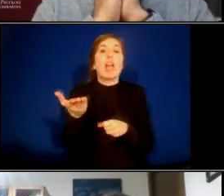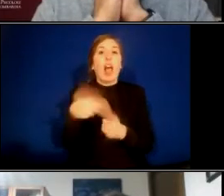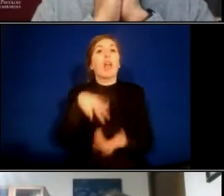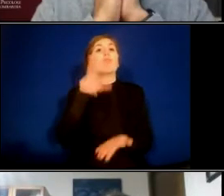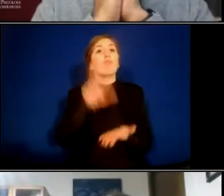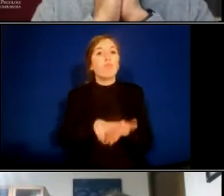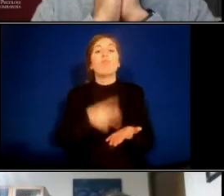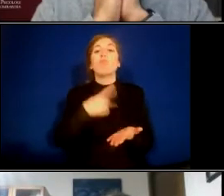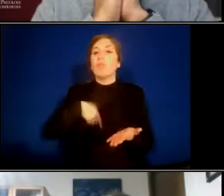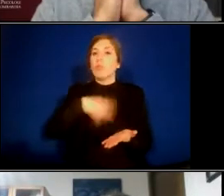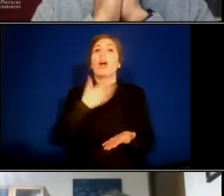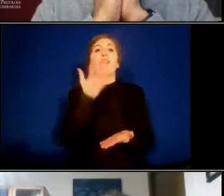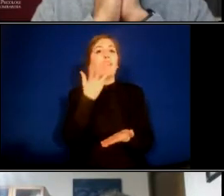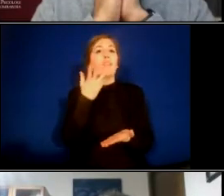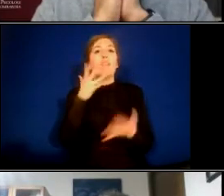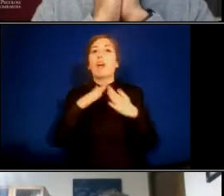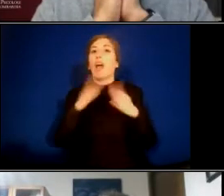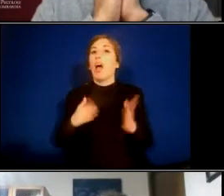accogliere